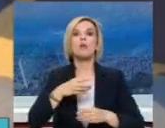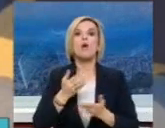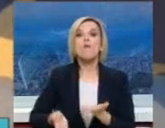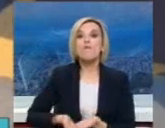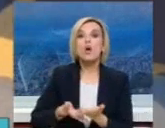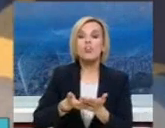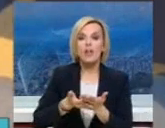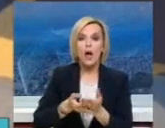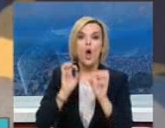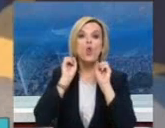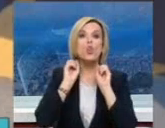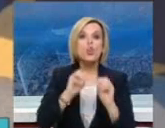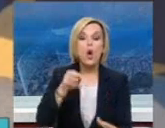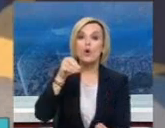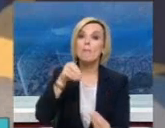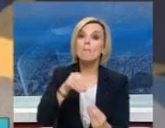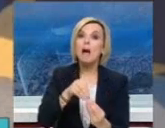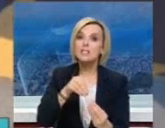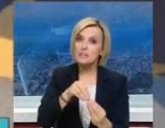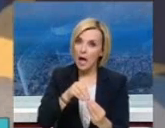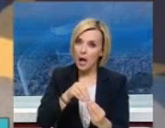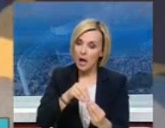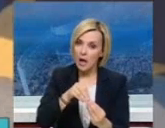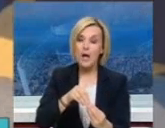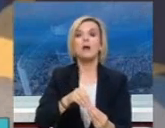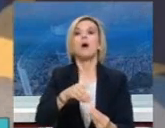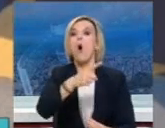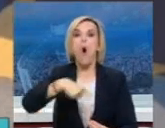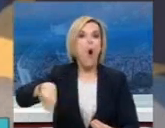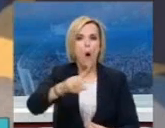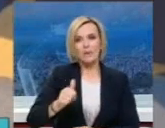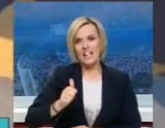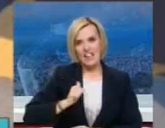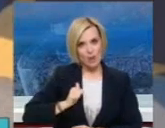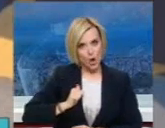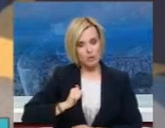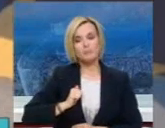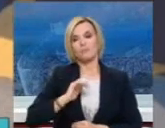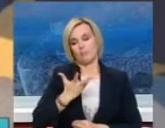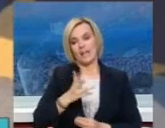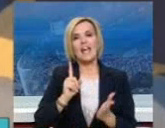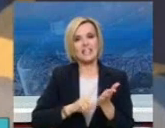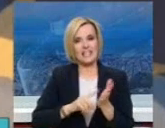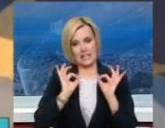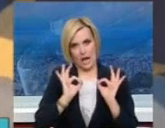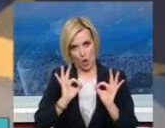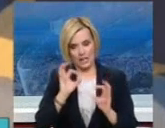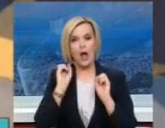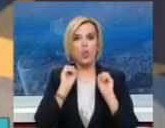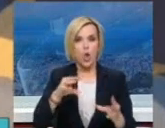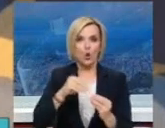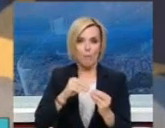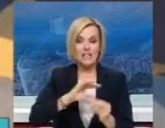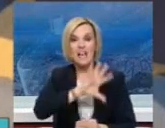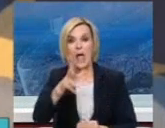δώρου Πάσχα να πραγματοποιηθεί μεταγενέστερα, χωρίς κυρώσεις, ώστε να ανακουφίσουμε τις επιχειρήσεις από